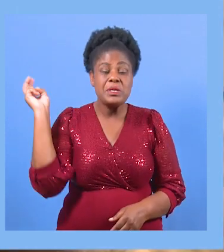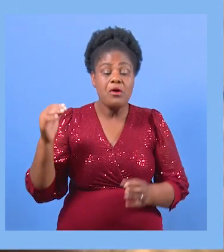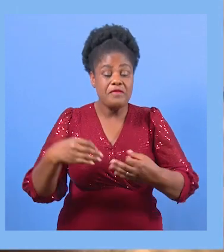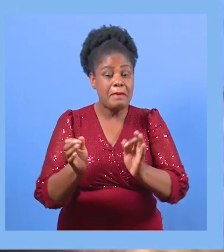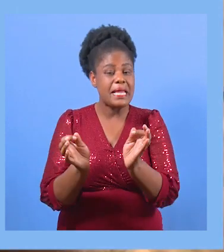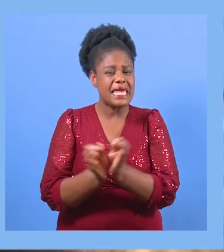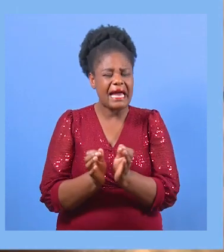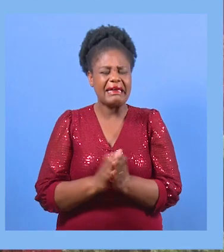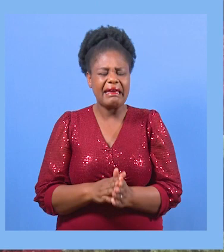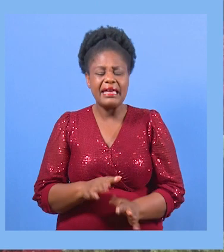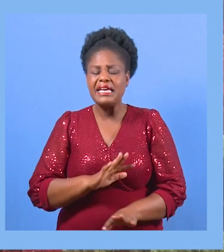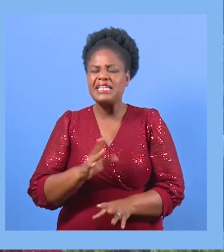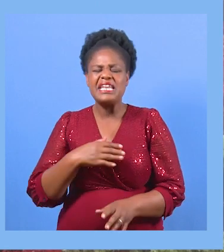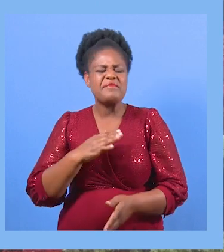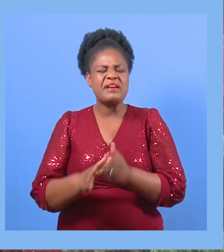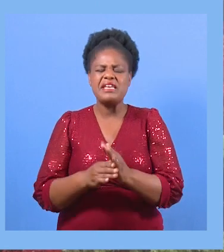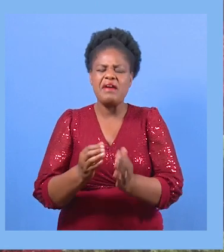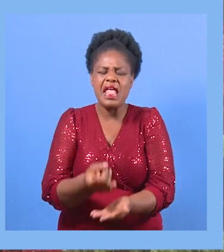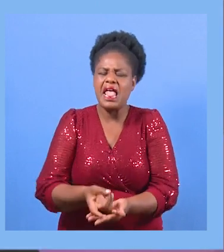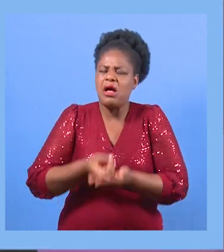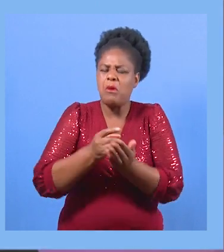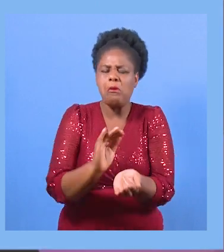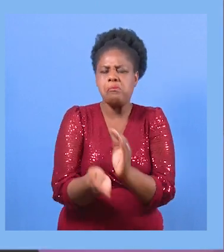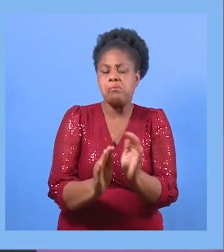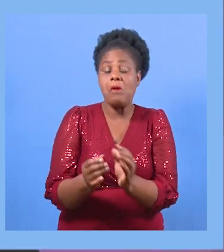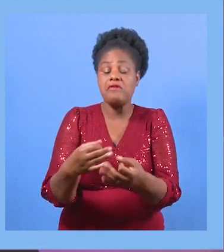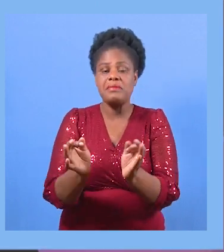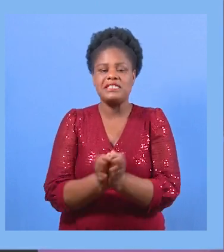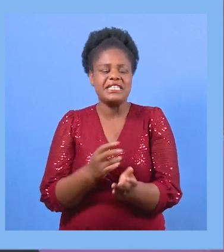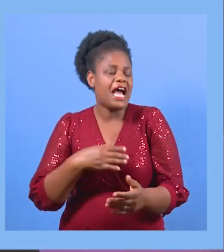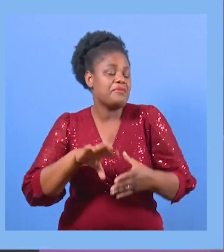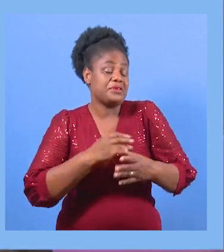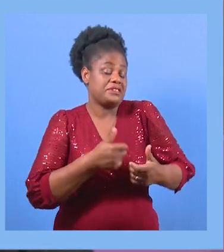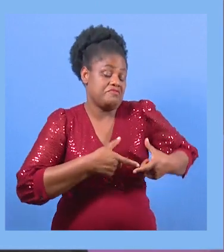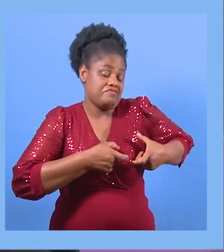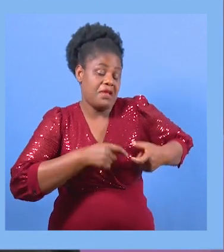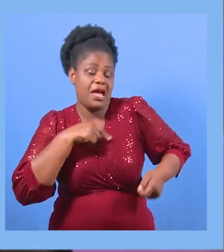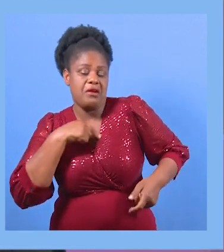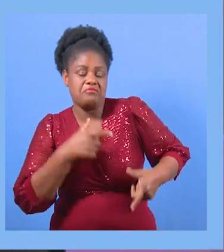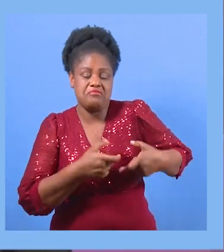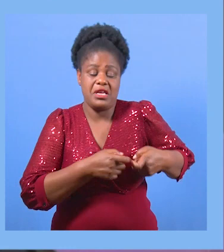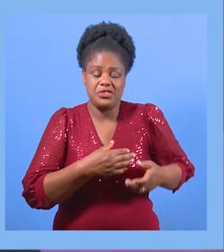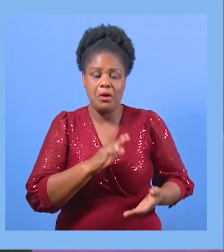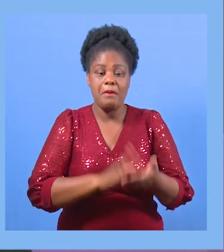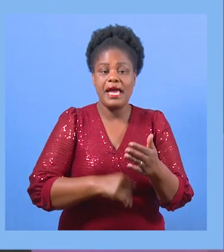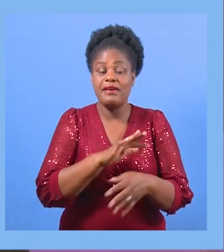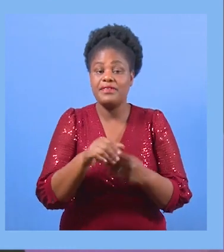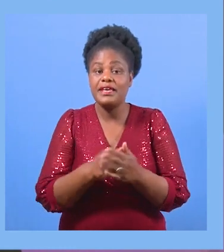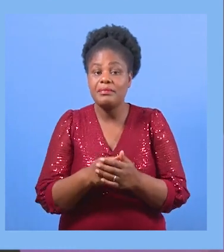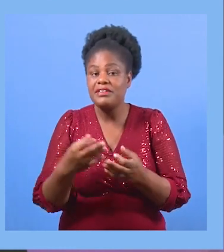akafuratira vanomuda veropa, achinotarisana nawe vachiti hanzi tiri kuzvita murudo. Asi kana nekuti Mai Chisamba tichaisa chikero